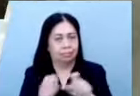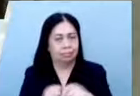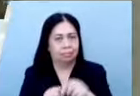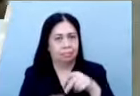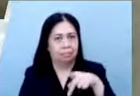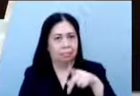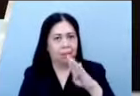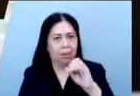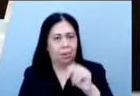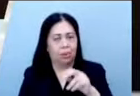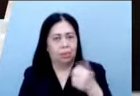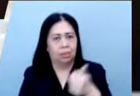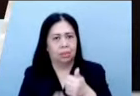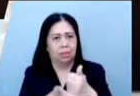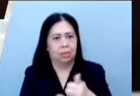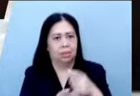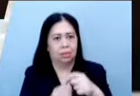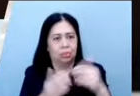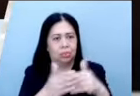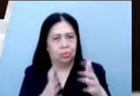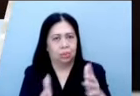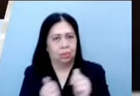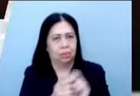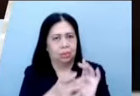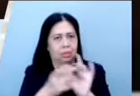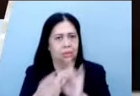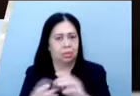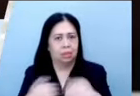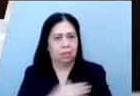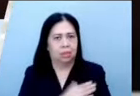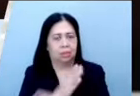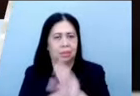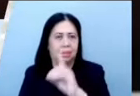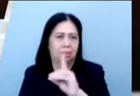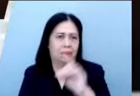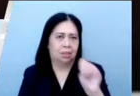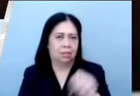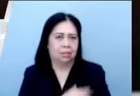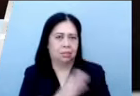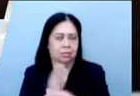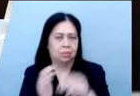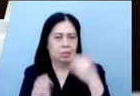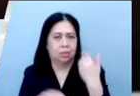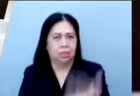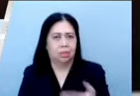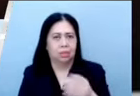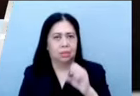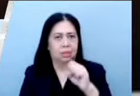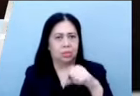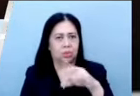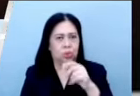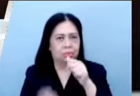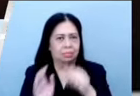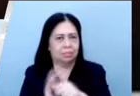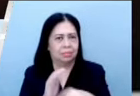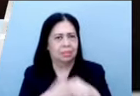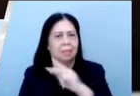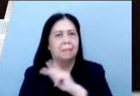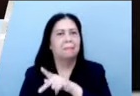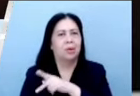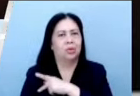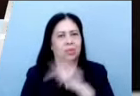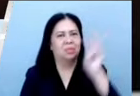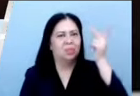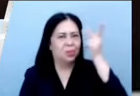mag-aaral, pati pag-uugnay sa kanya sa Davao Death Squad. Ang mga paniniray nagkukubli umano sa personal at politikal na